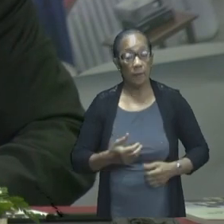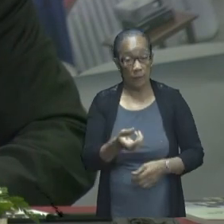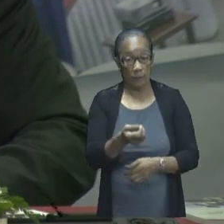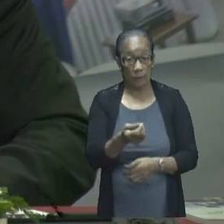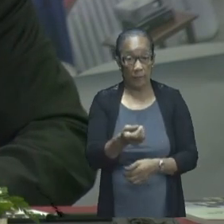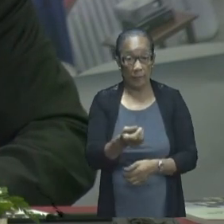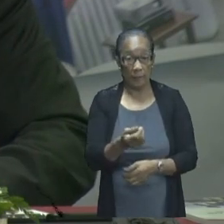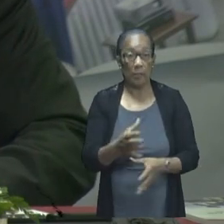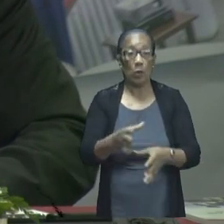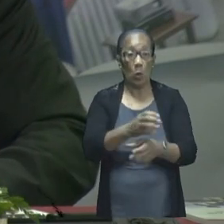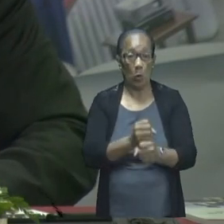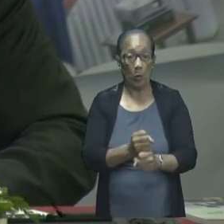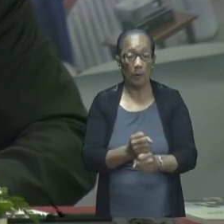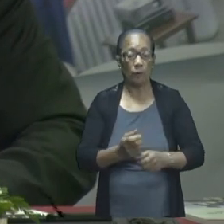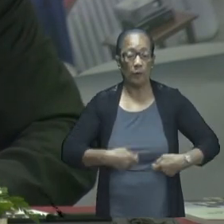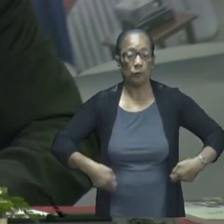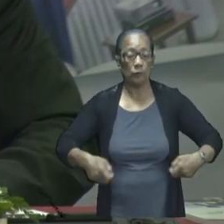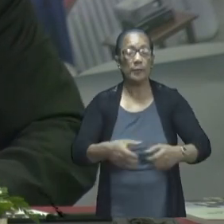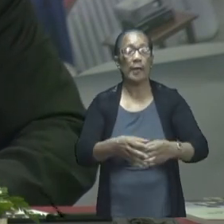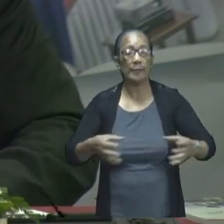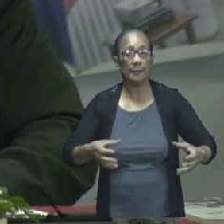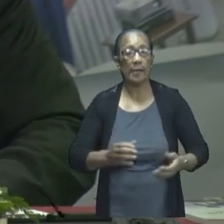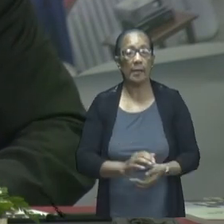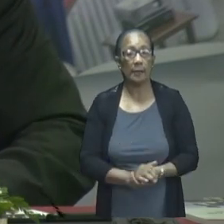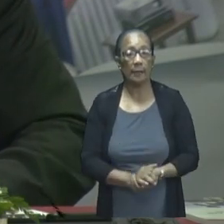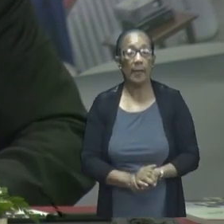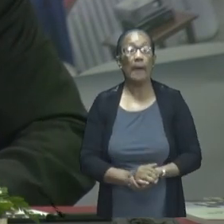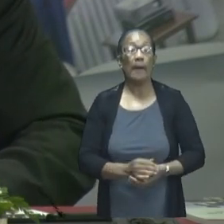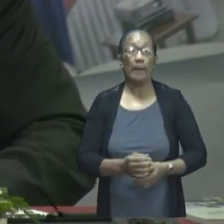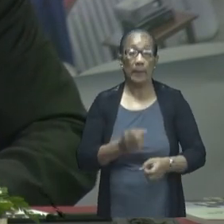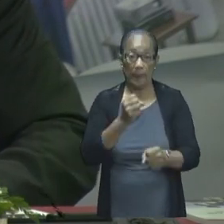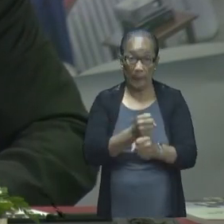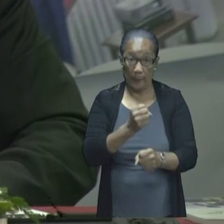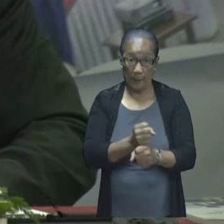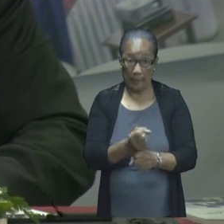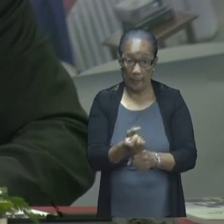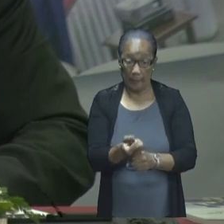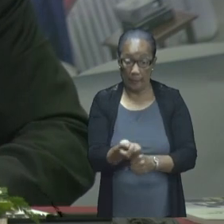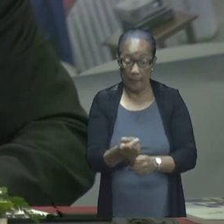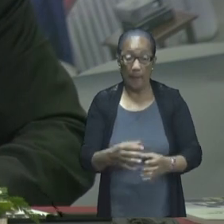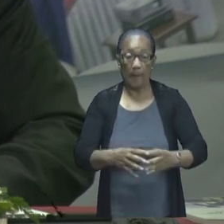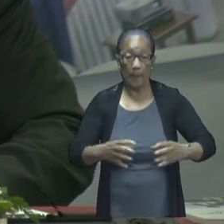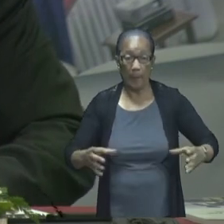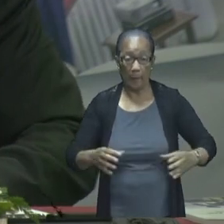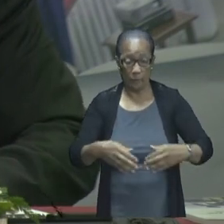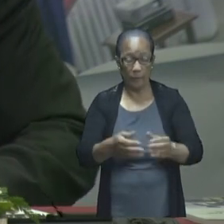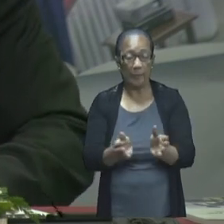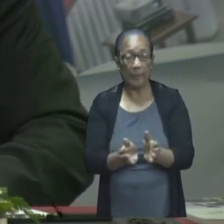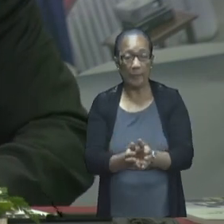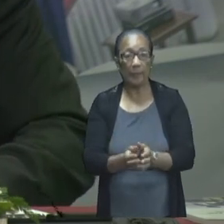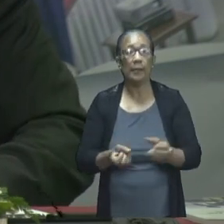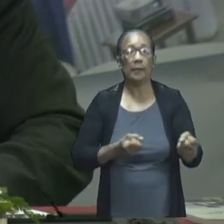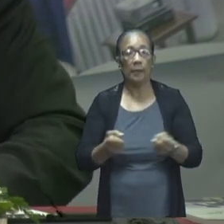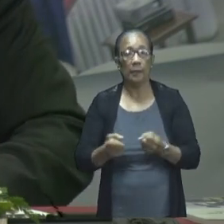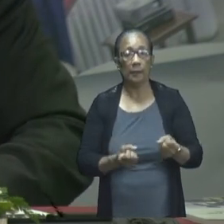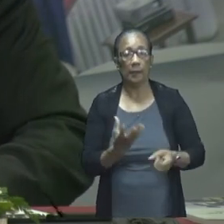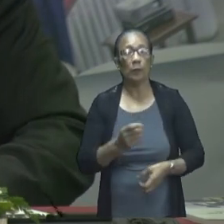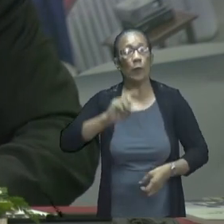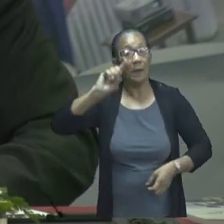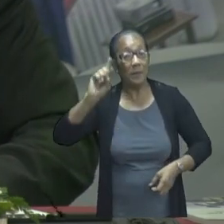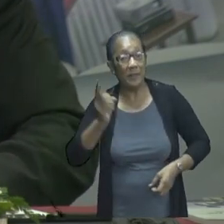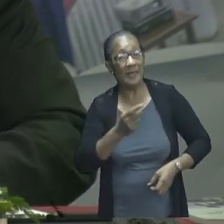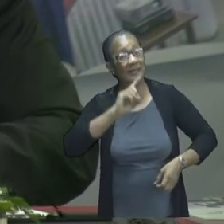daar is ministerie van sociale zaken bezig met de bankiers markeert vereniging de regering wilt meer snelheid hier aangeven